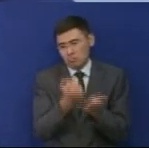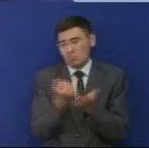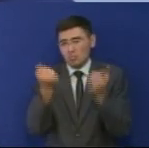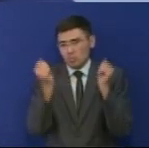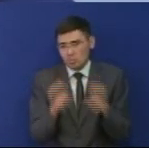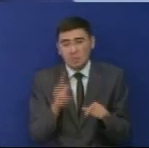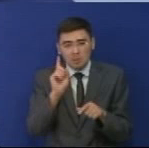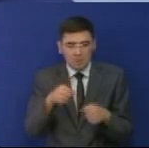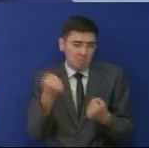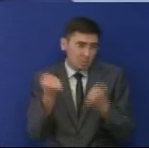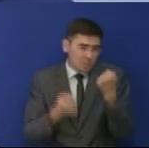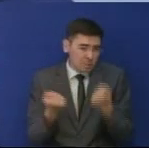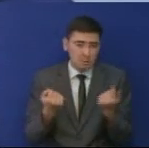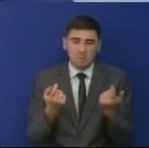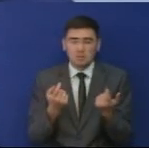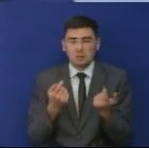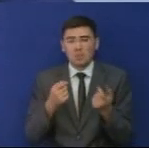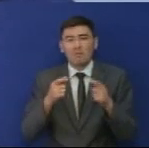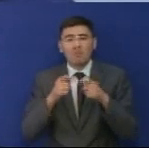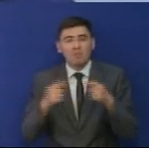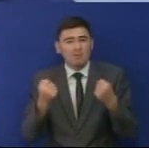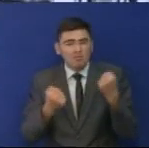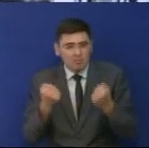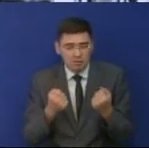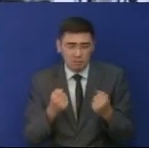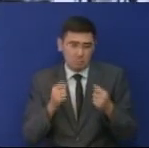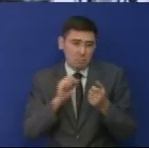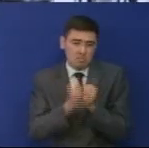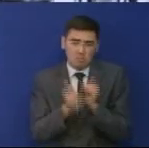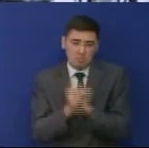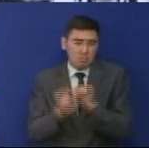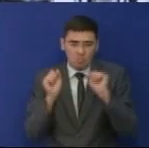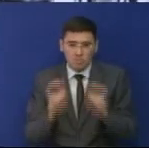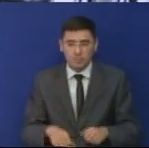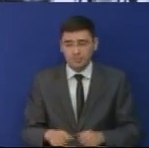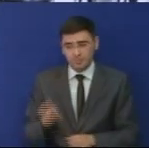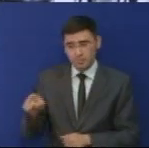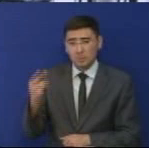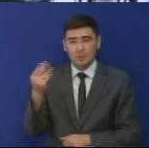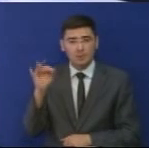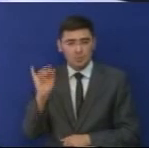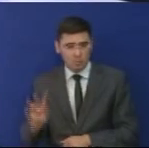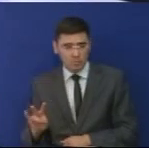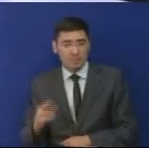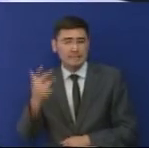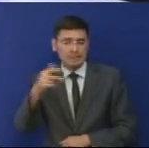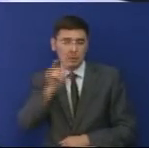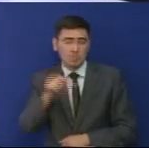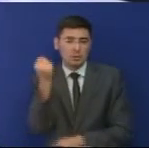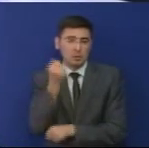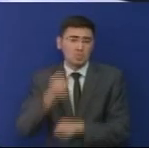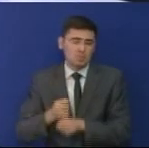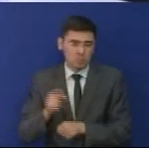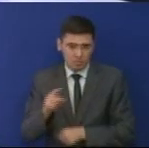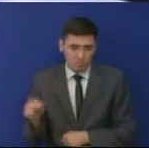и машины, можно оформлять и водительские права можно менять. В центре работает 30 человек. Документы услугополучателей